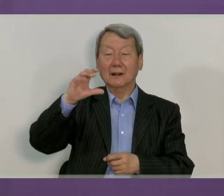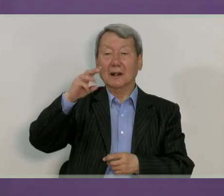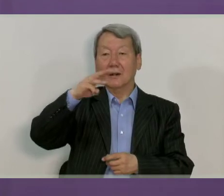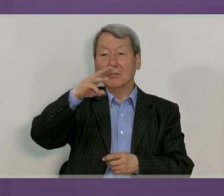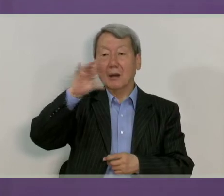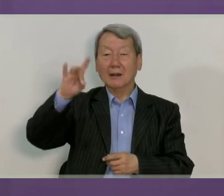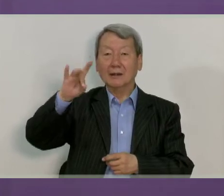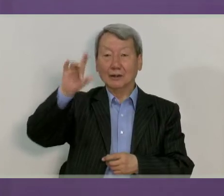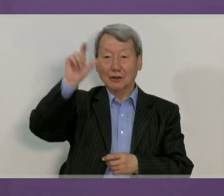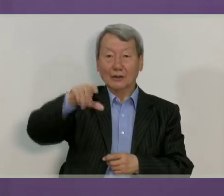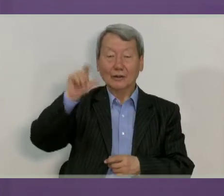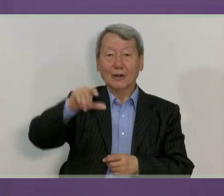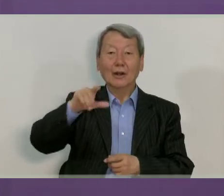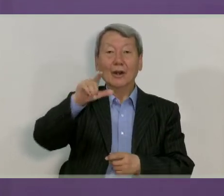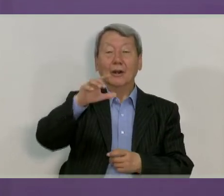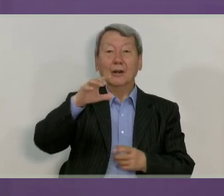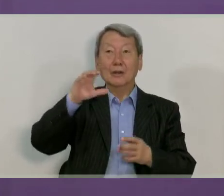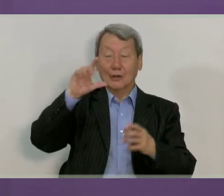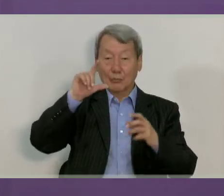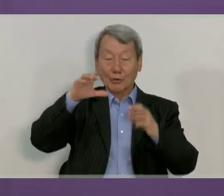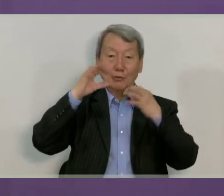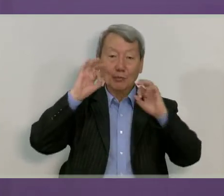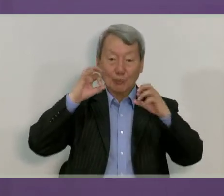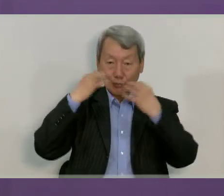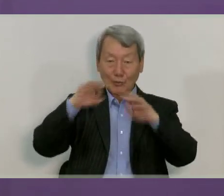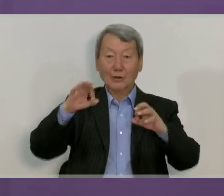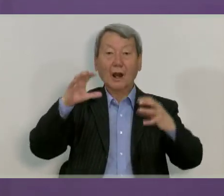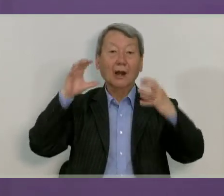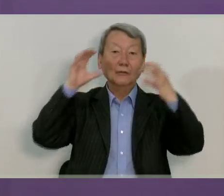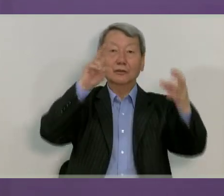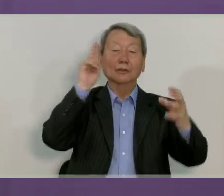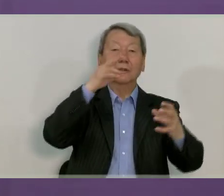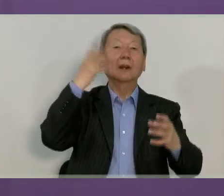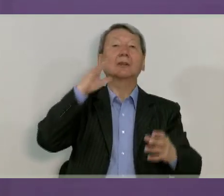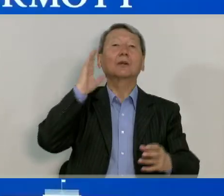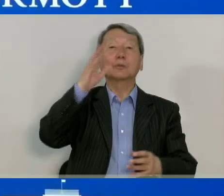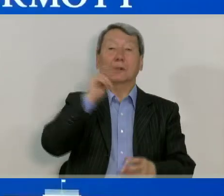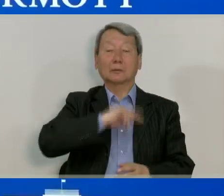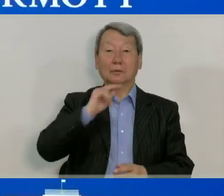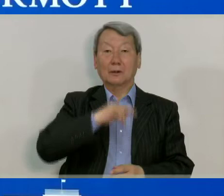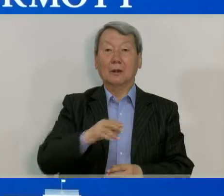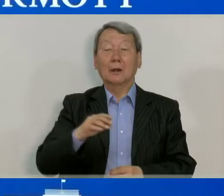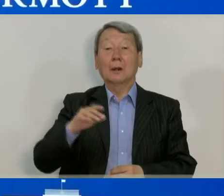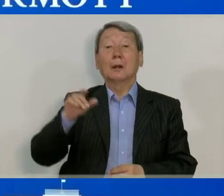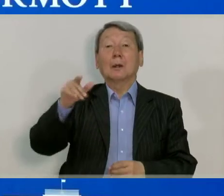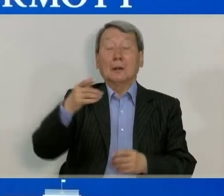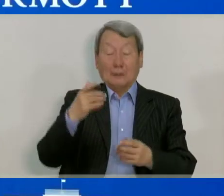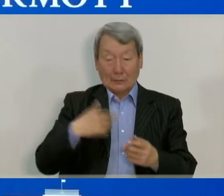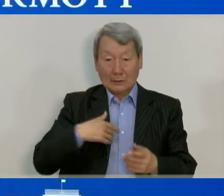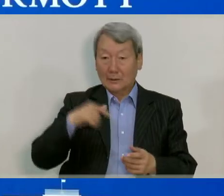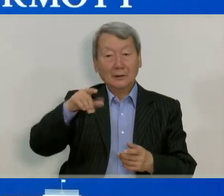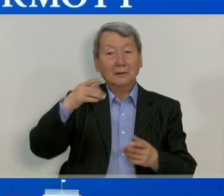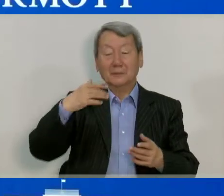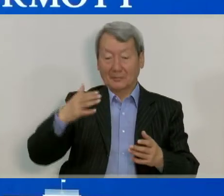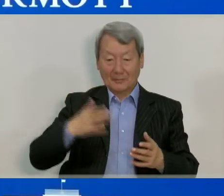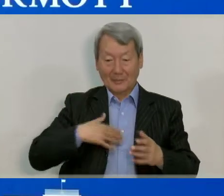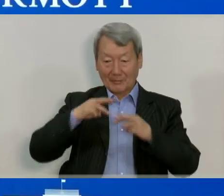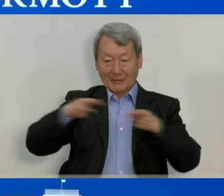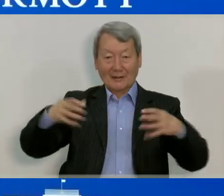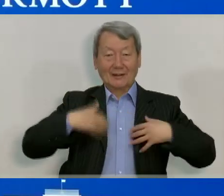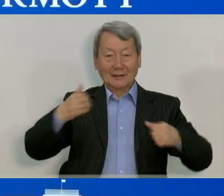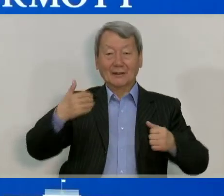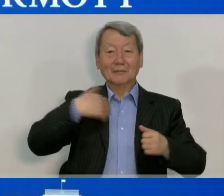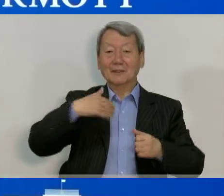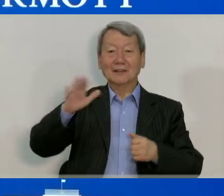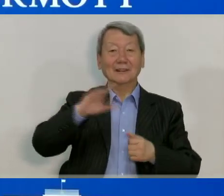каком количестве больных и контактных штаб может разрешить общественный транспорт? Вы знаете, это не будет связано, наверное, с